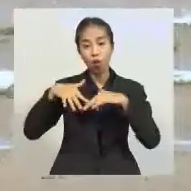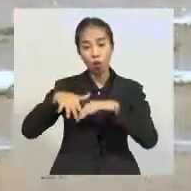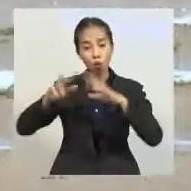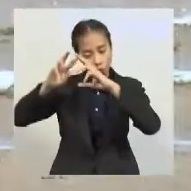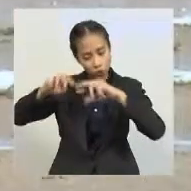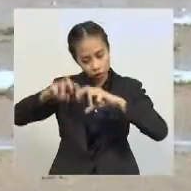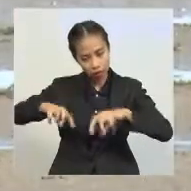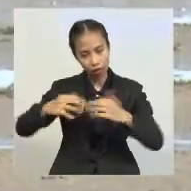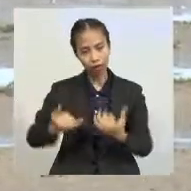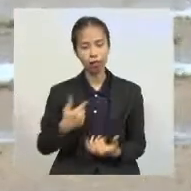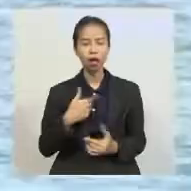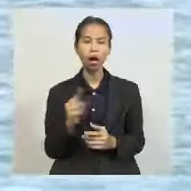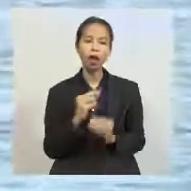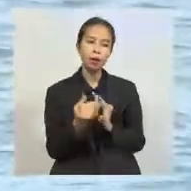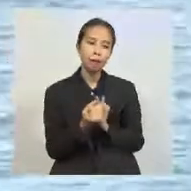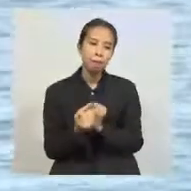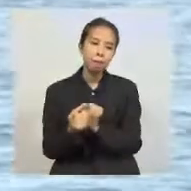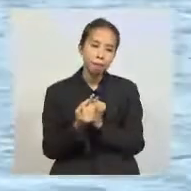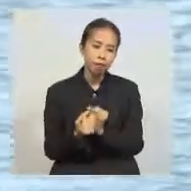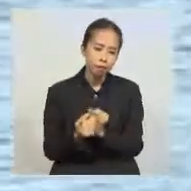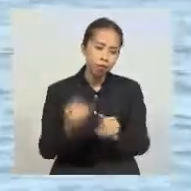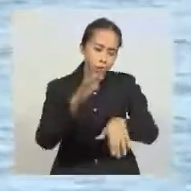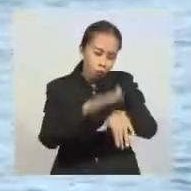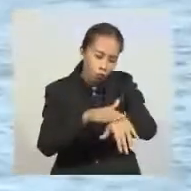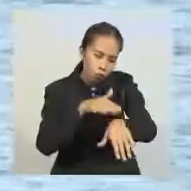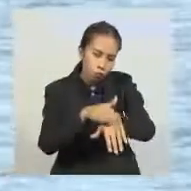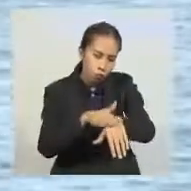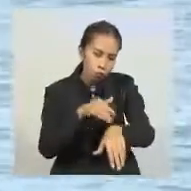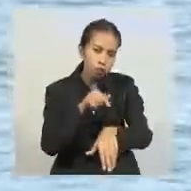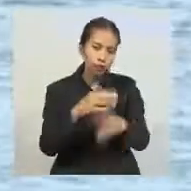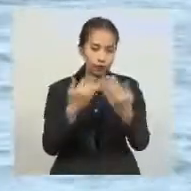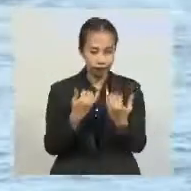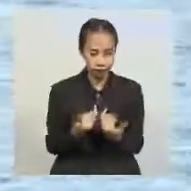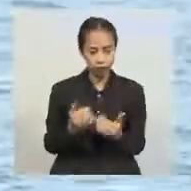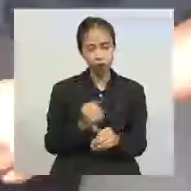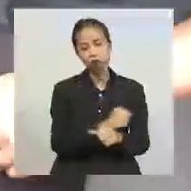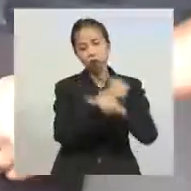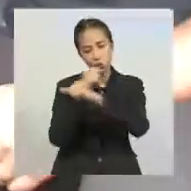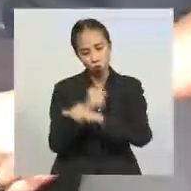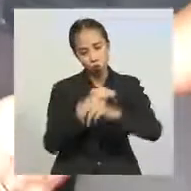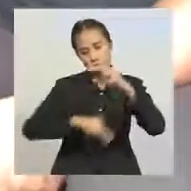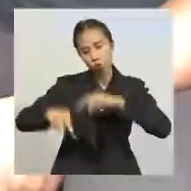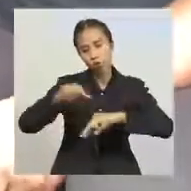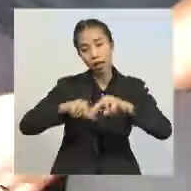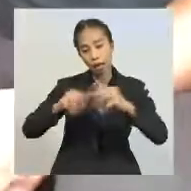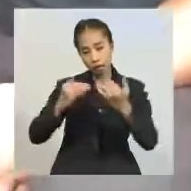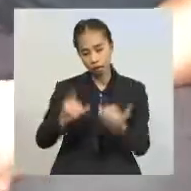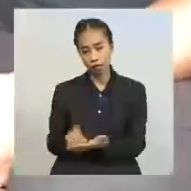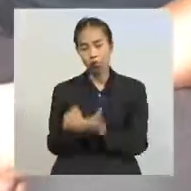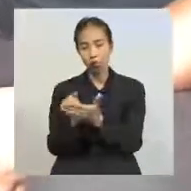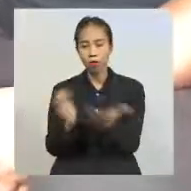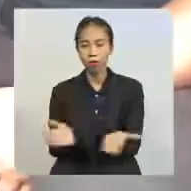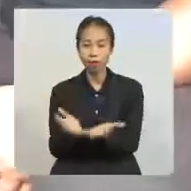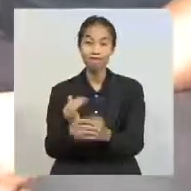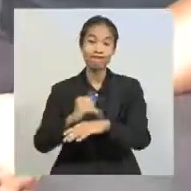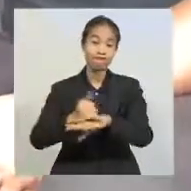าะลิบงจึงรู้สึกผูกพันรักและสงสารพยูนเกิดกระบวนการปกป้องพยูนส่งผลให้จำนวนพยูนเพิ่มขึ้นจ